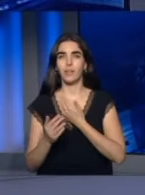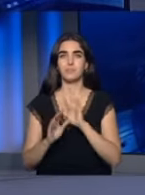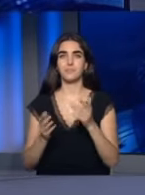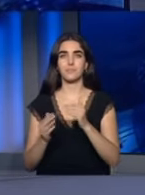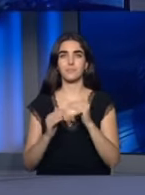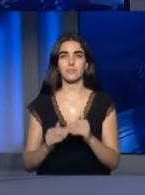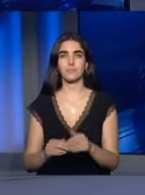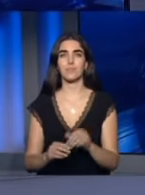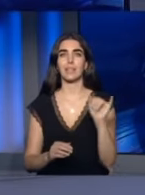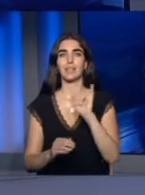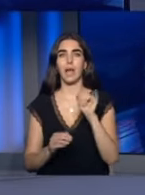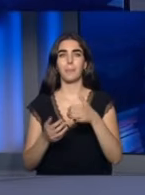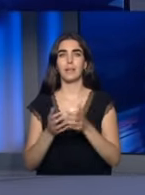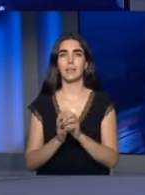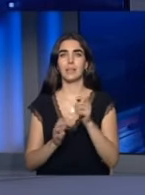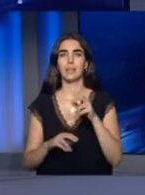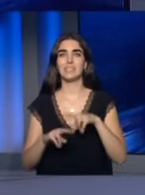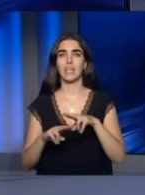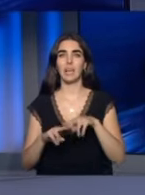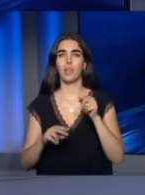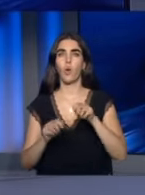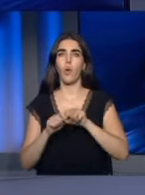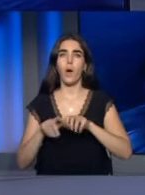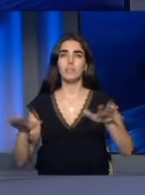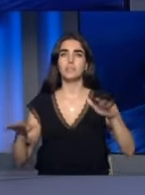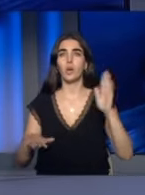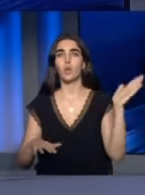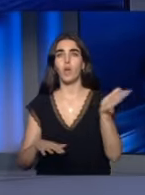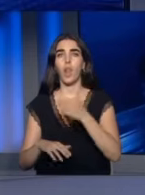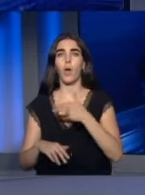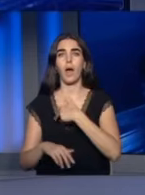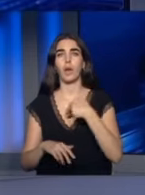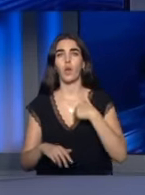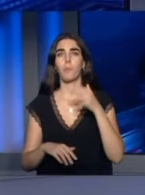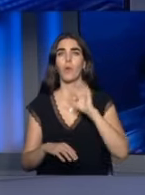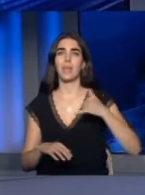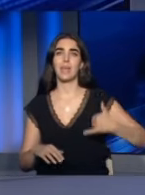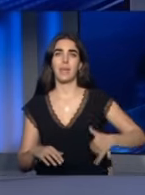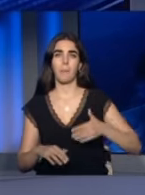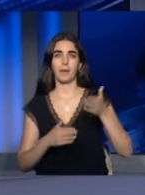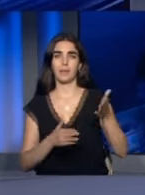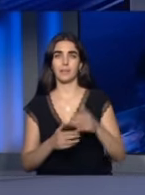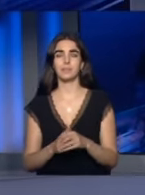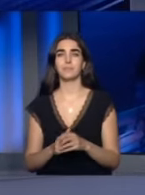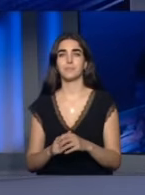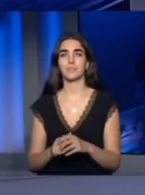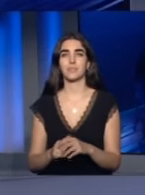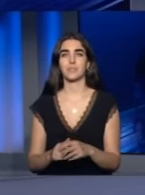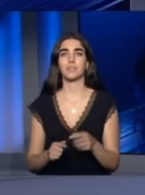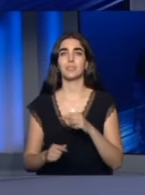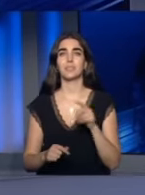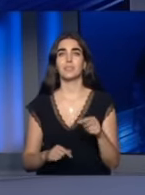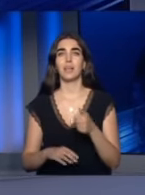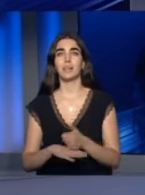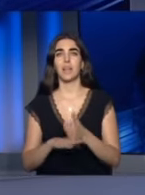وتامين التفاف سياسي اسرائيلي واسع حوله يعيده الى تاليف حكومه خاليه من اليمين المتطرف الراعي